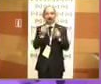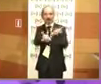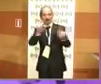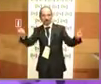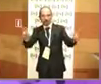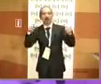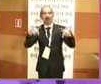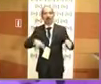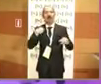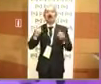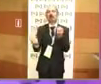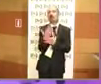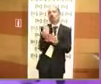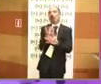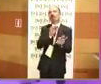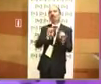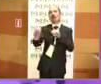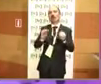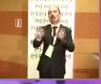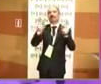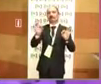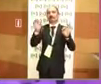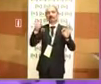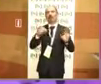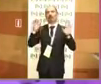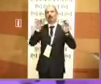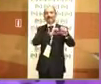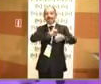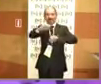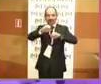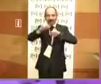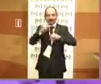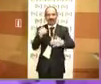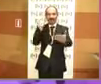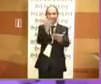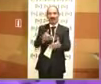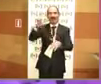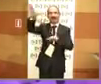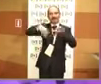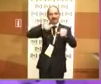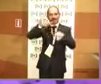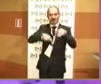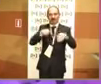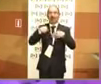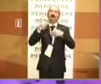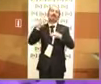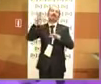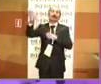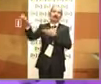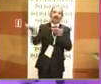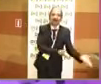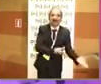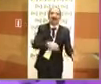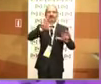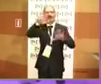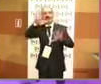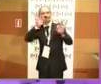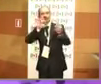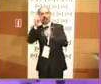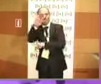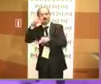nei nuovi organismi dirigenti a tutti i livelli, io lo proporrò nella direzione, vengano invitati in forma permanente